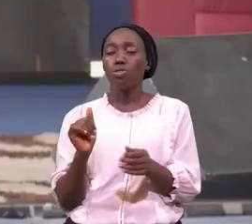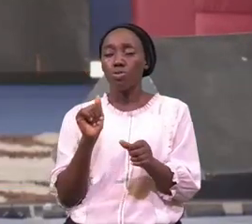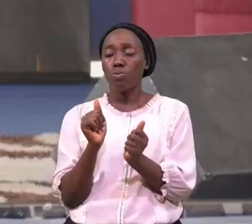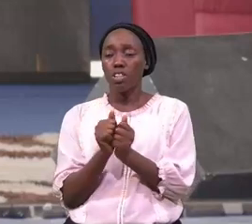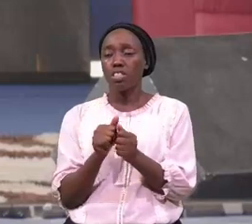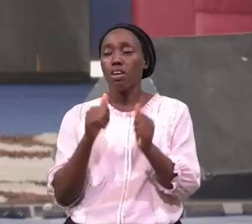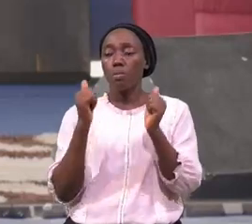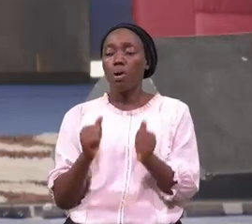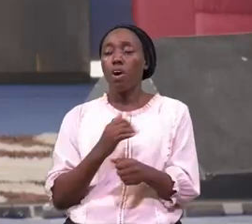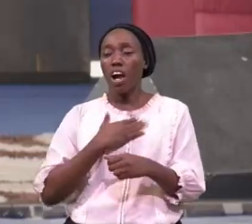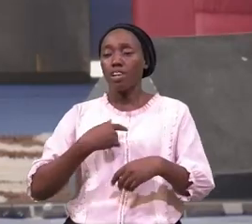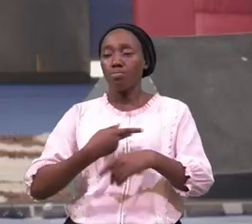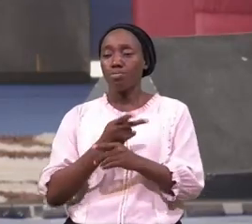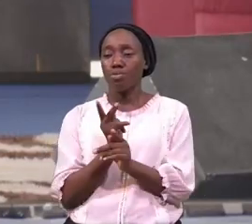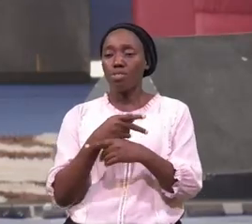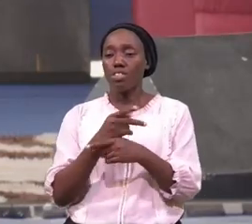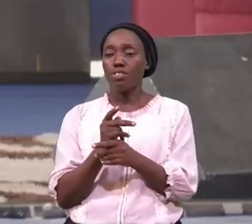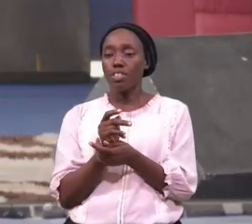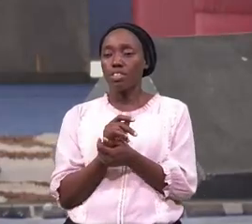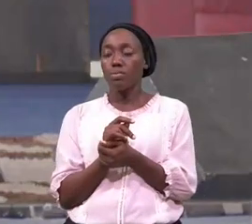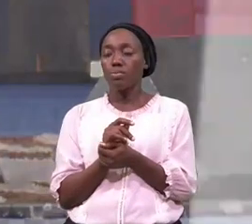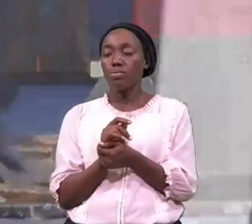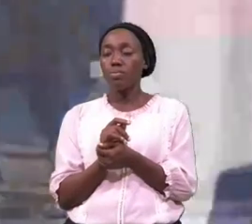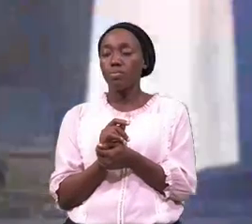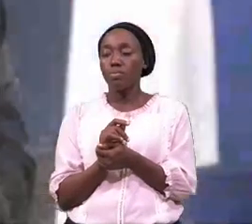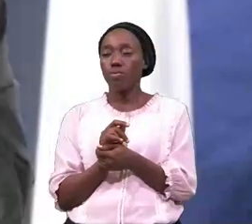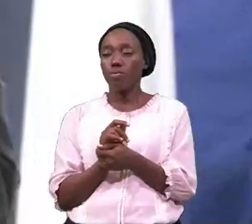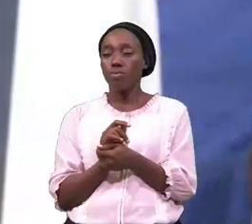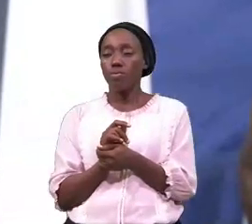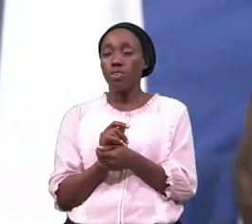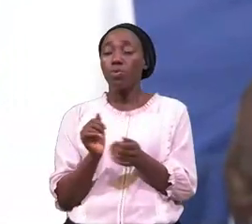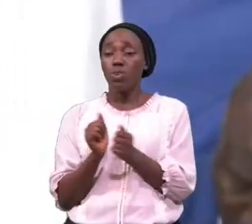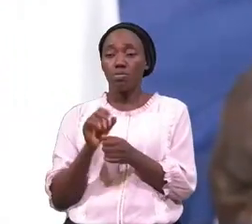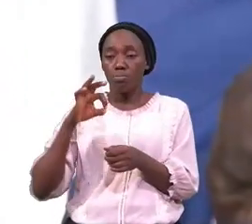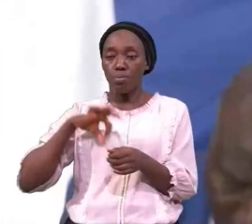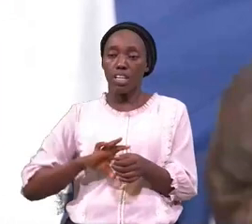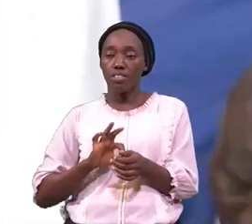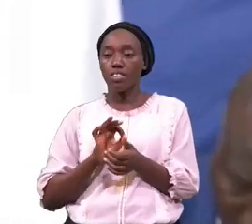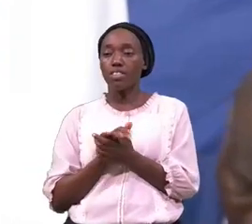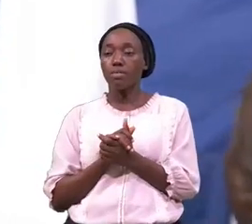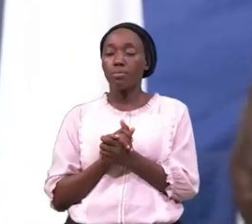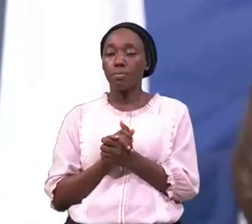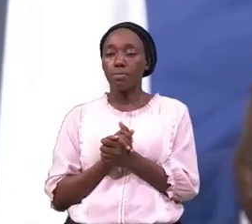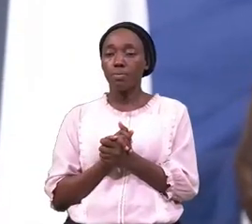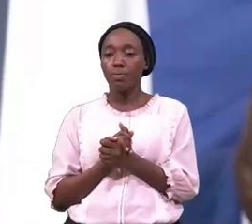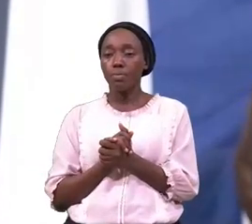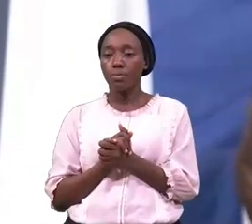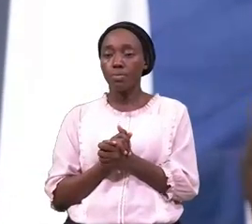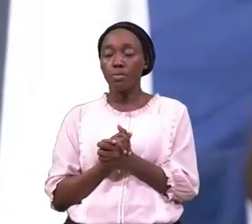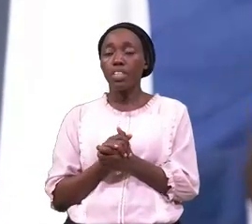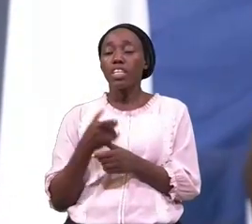Les dons de l'Esprit font en sorte que vous êtes utile sur le terrain, utile à ceux qui vous écoutent et vous êtes